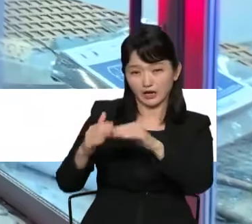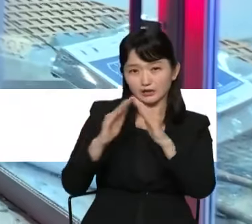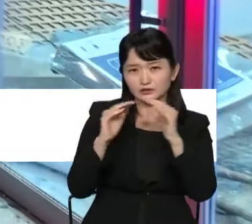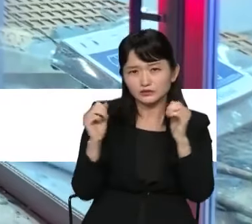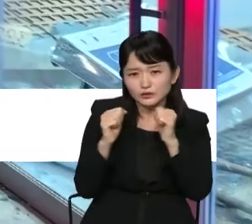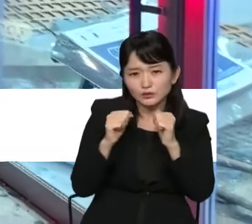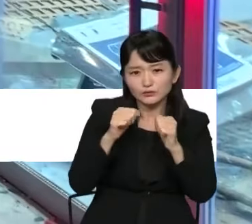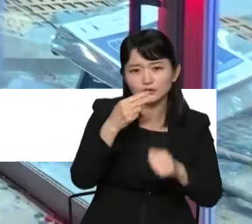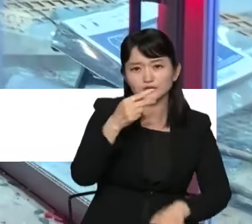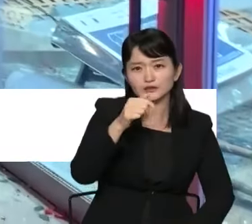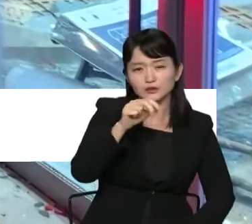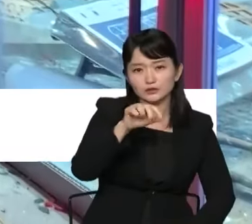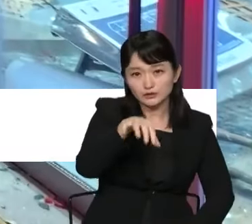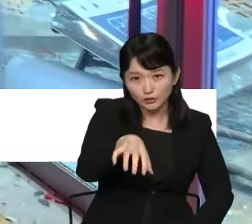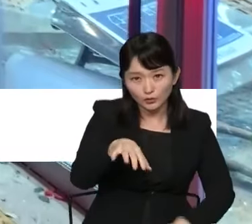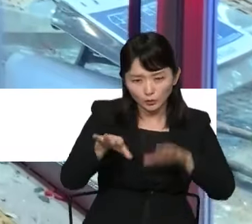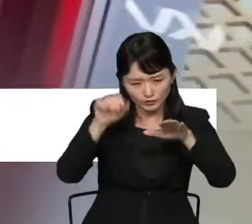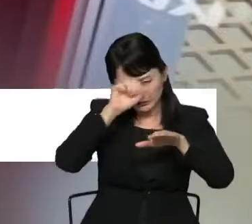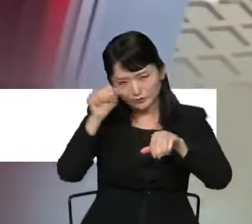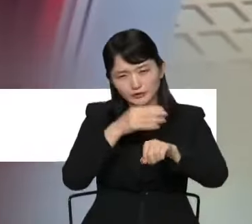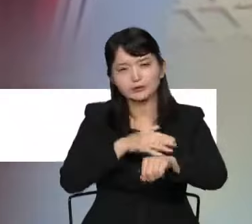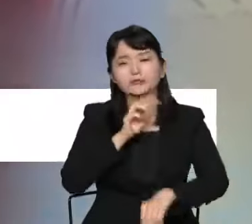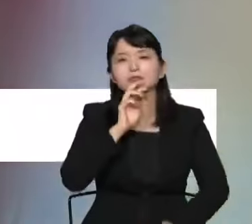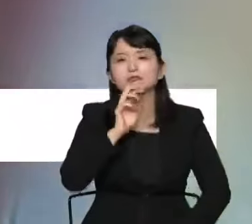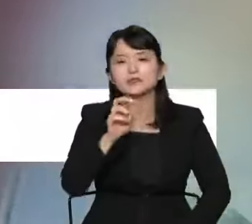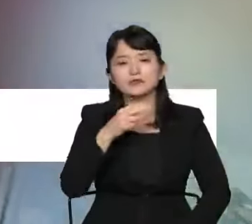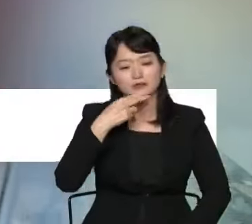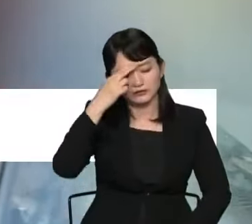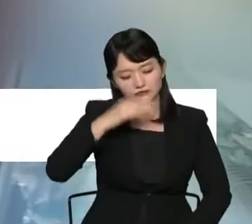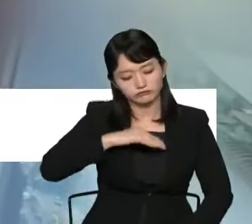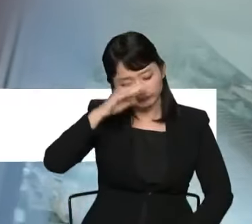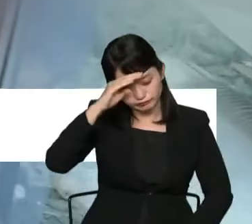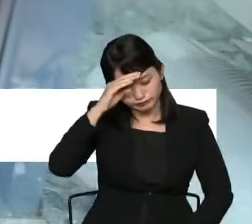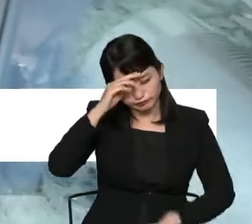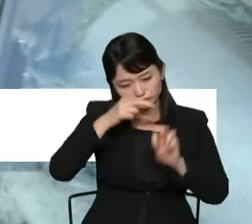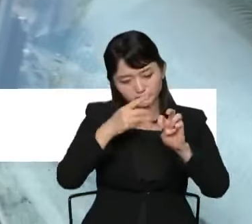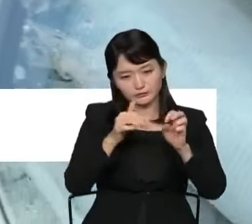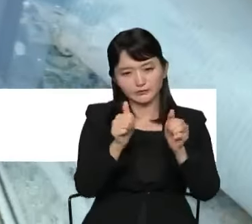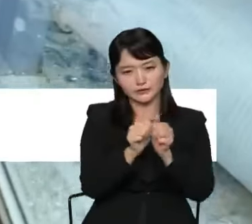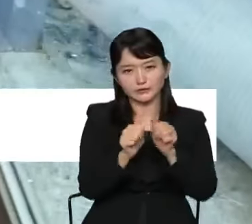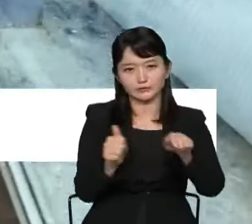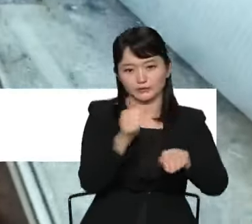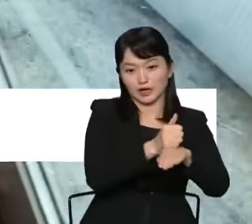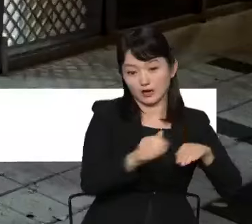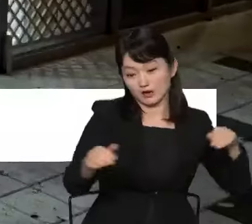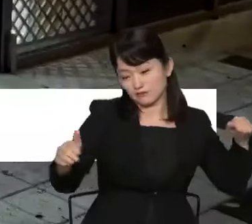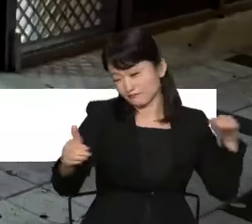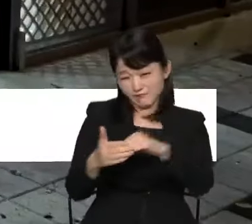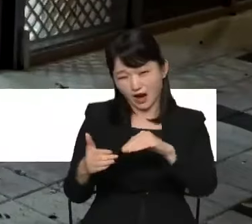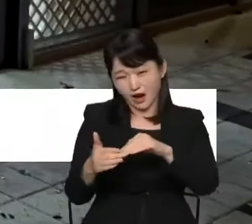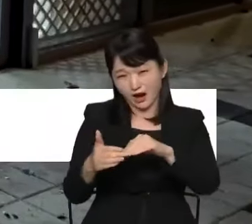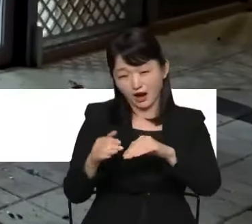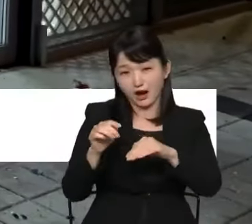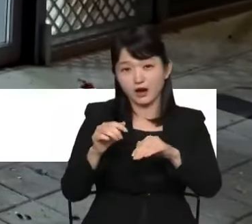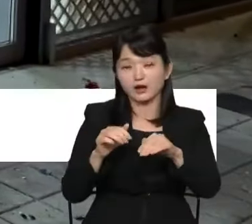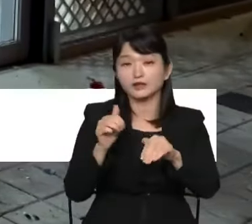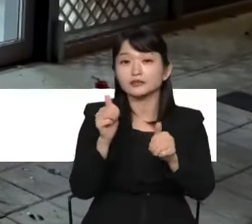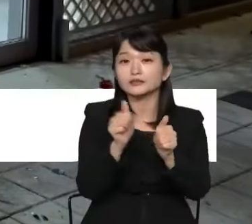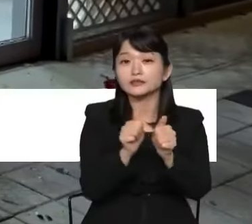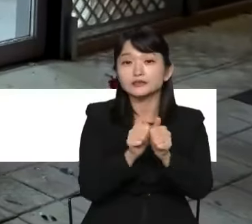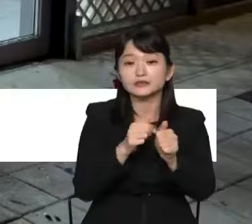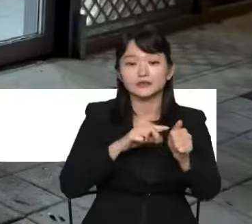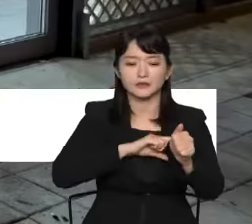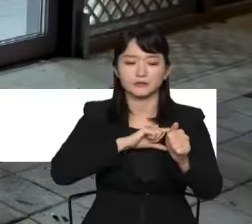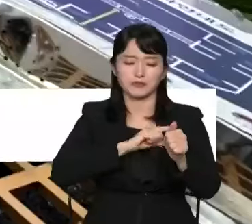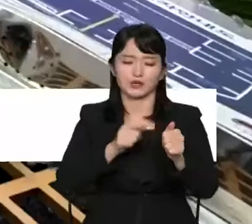전주시 덕진동 오늘 새벽 4시 반쯤 술에 취한 30대 남성이 차를 몰다 사고를 냈습니다 당시 남성은 면허